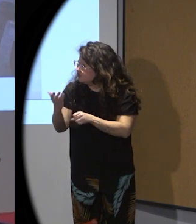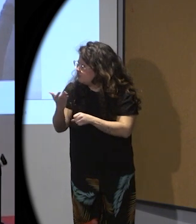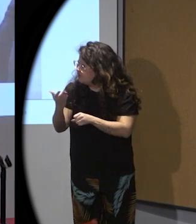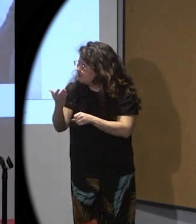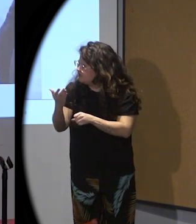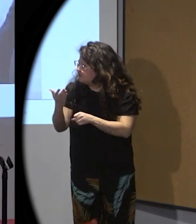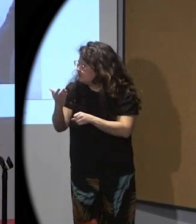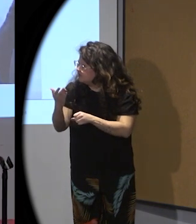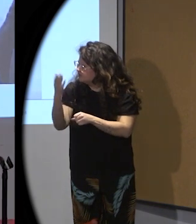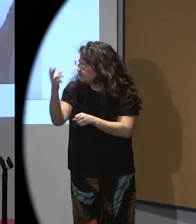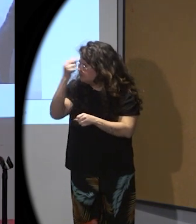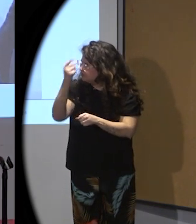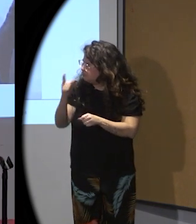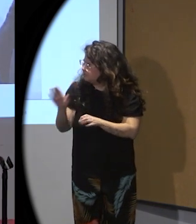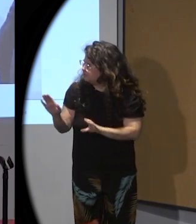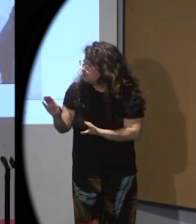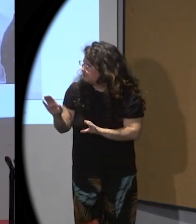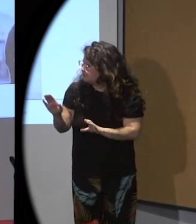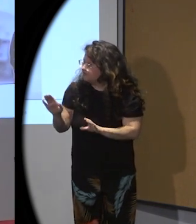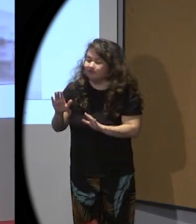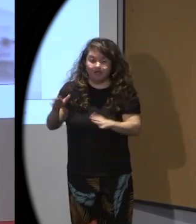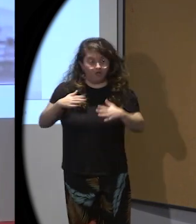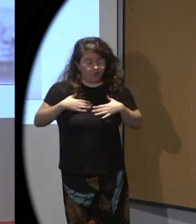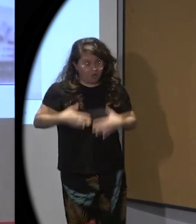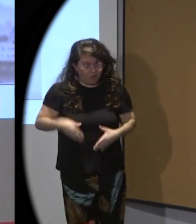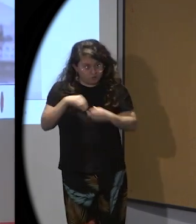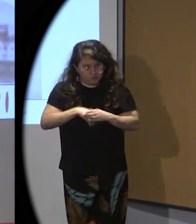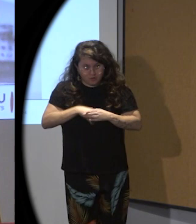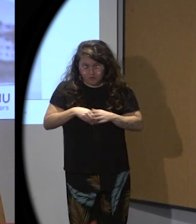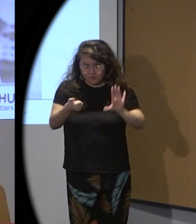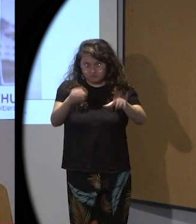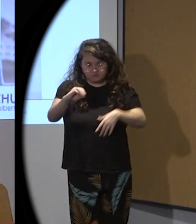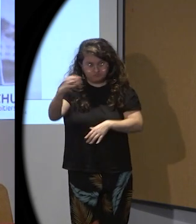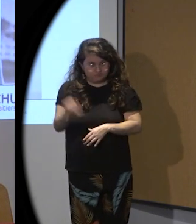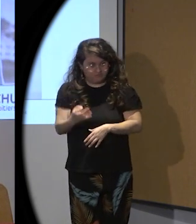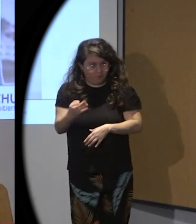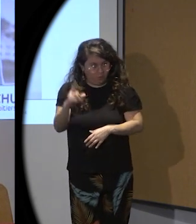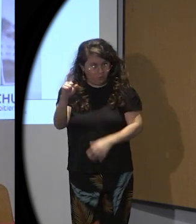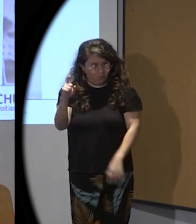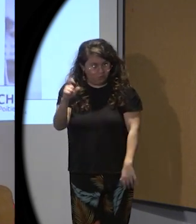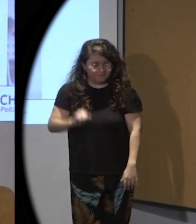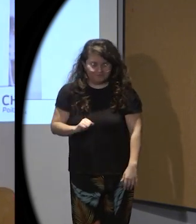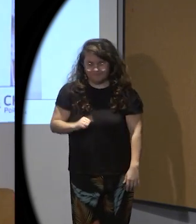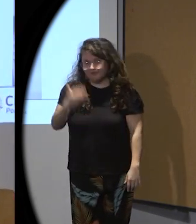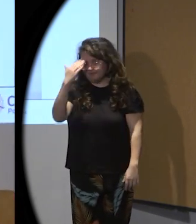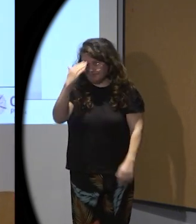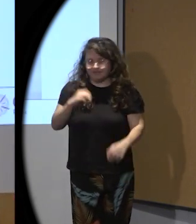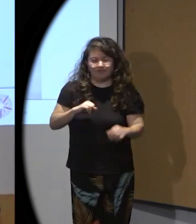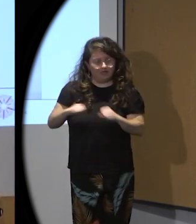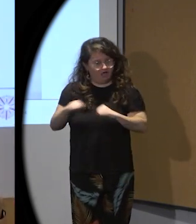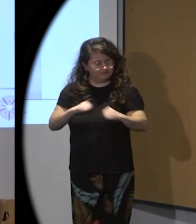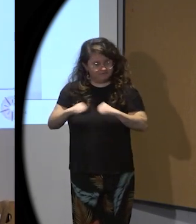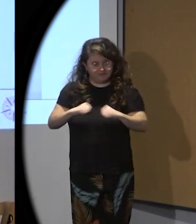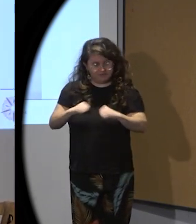d'effort. Alors, notre corps est composé de 60% d'eau. Donc déjà, quand vous faites une activité physique, il y a une perte dans